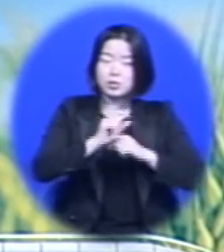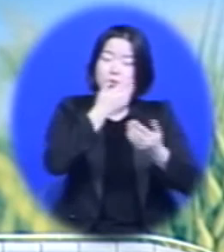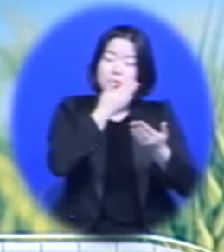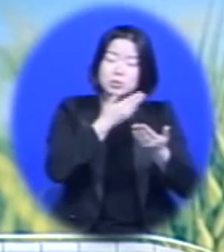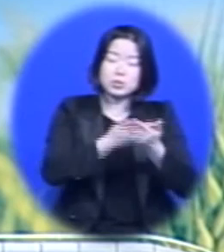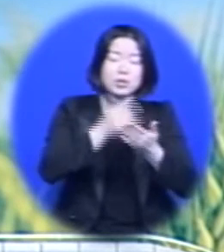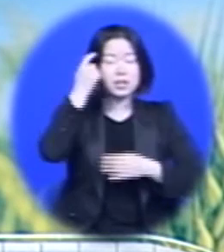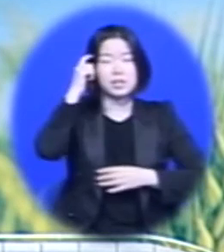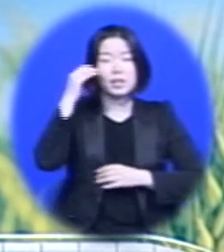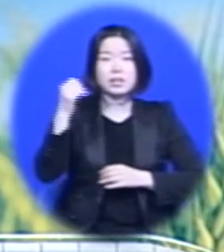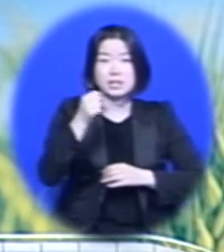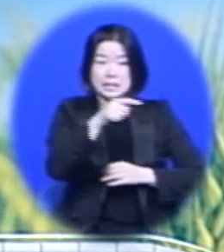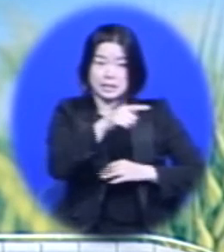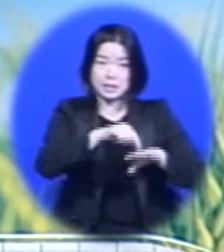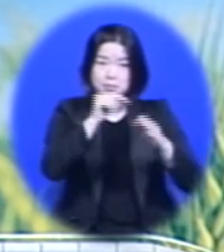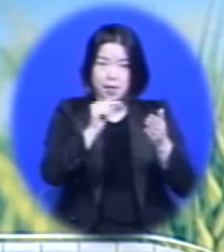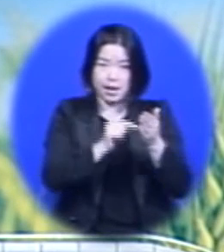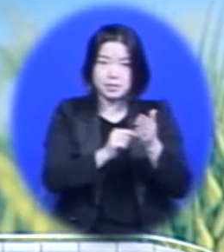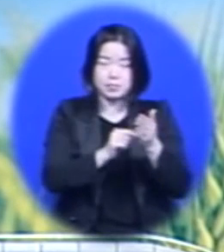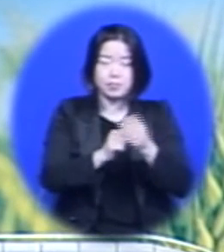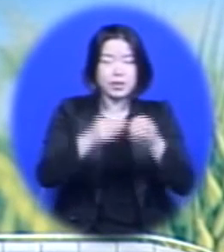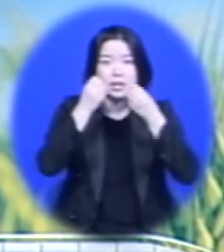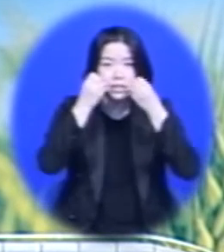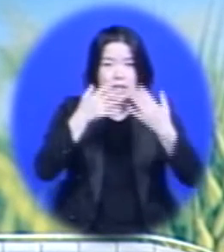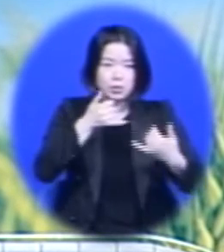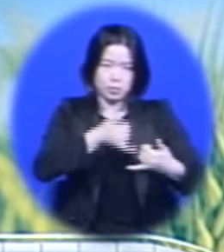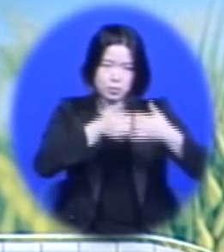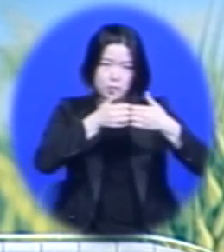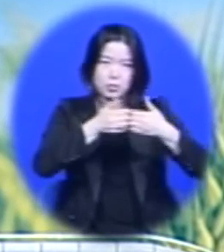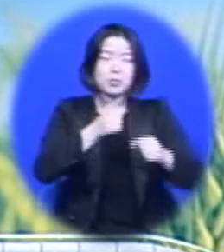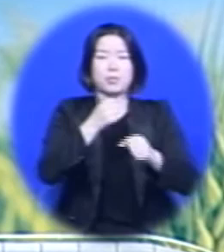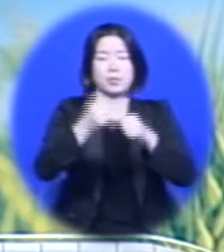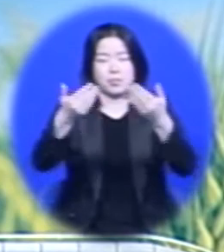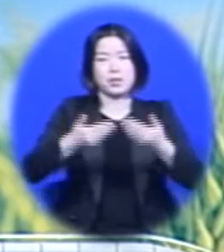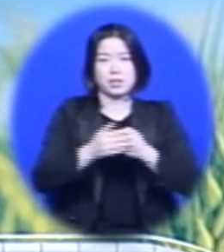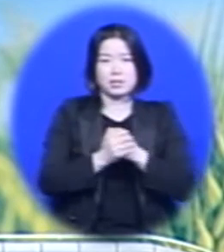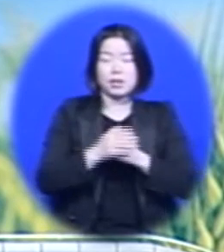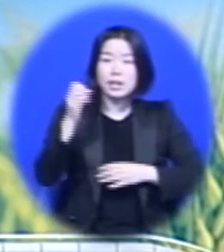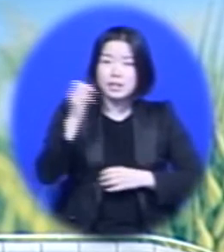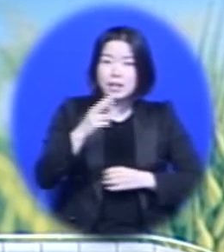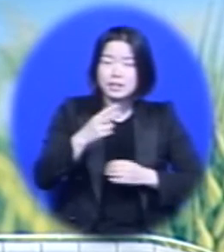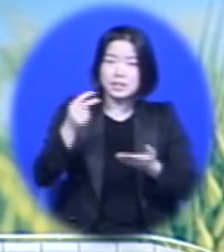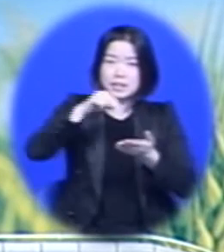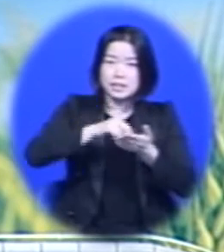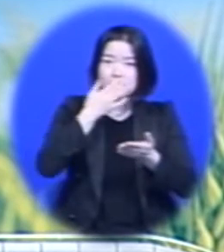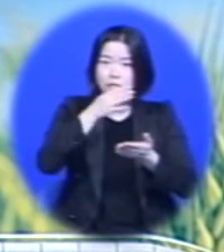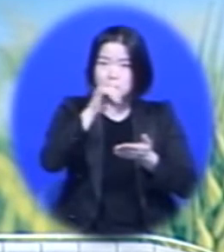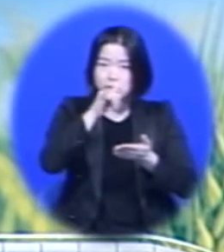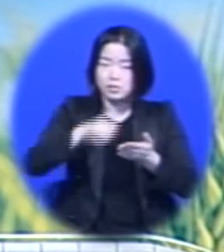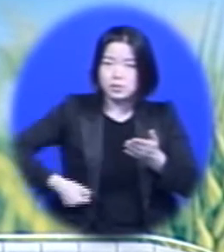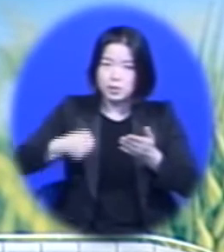대한 마음에 새로운 도전을 받았습니다. 그래서 다시 일어날 수 있는 용기와 결단을